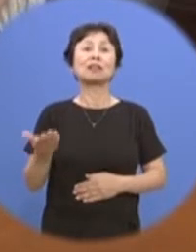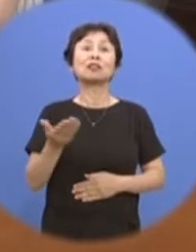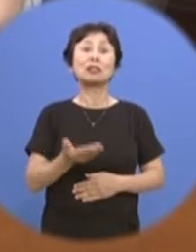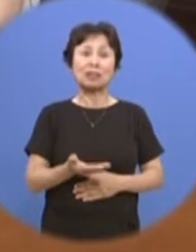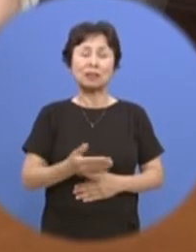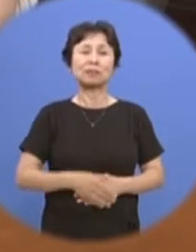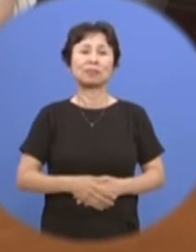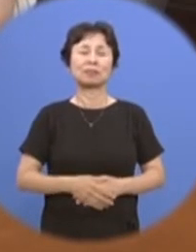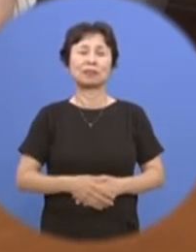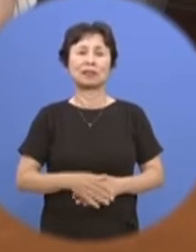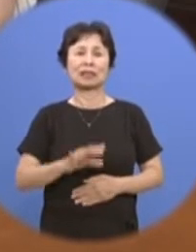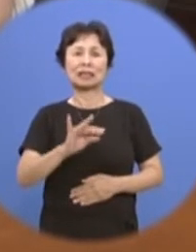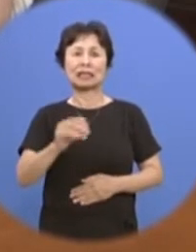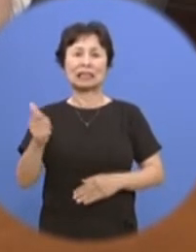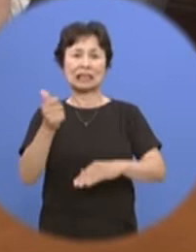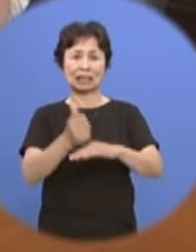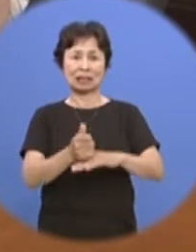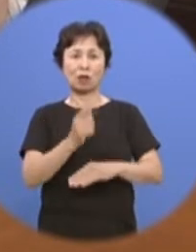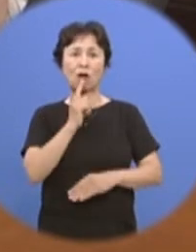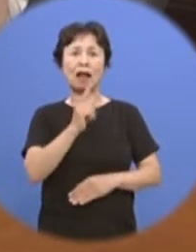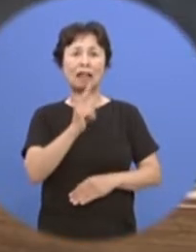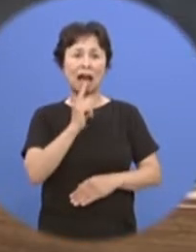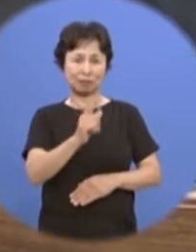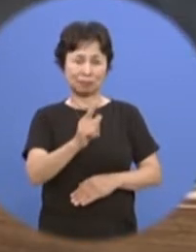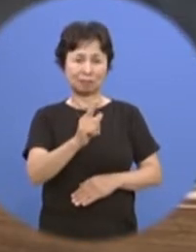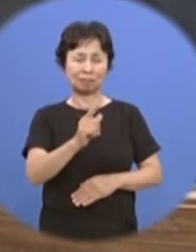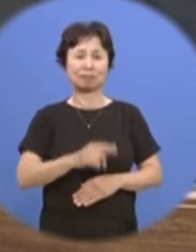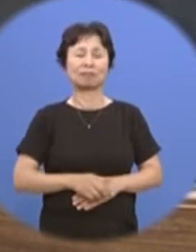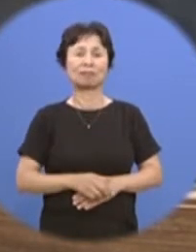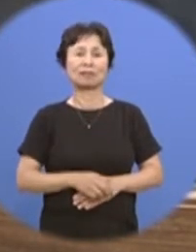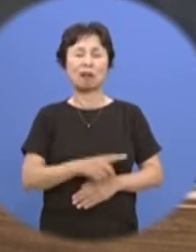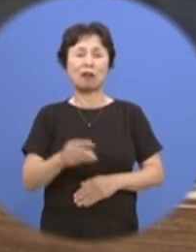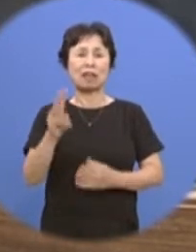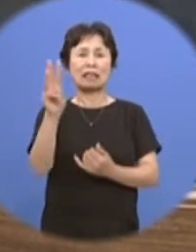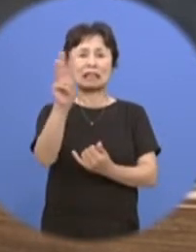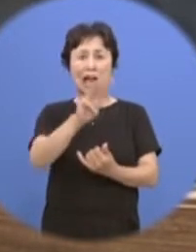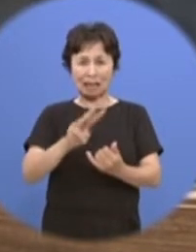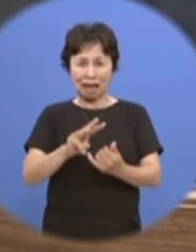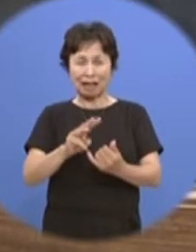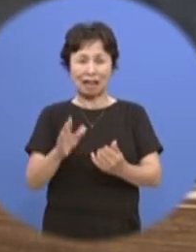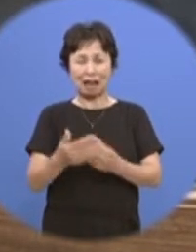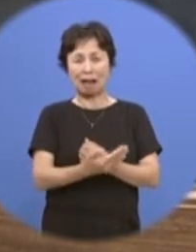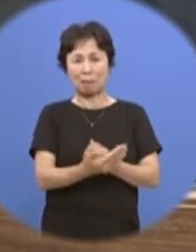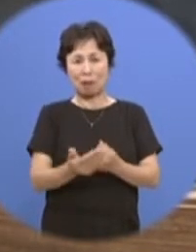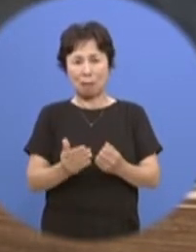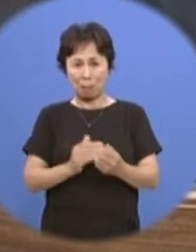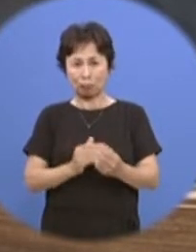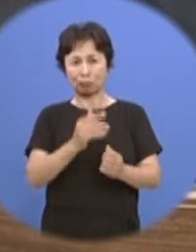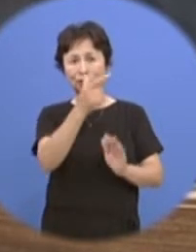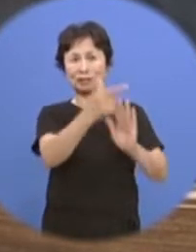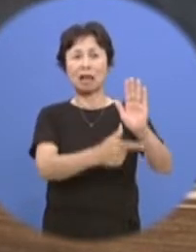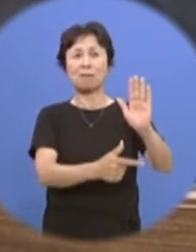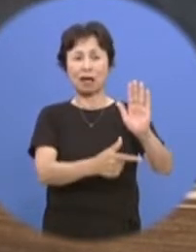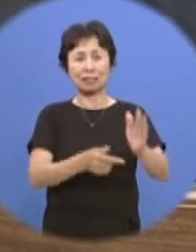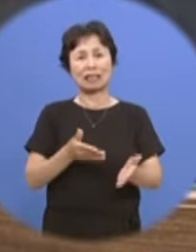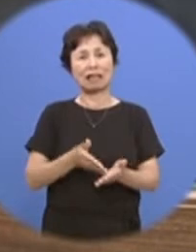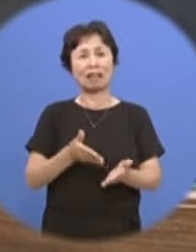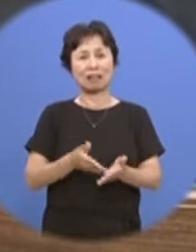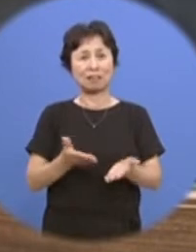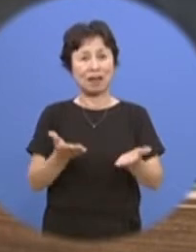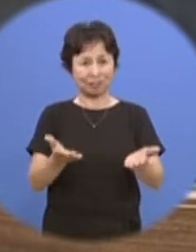後半は知事と語る風水害・土砂災害から身を守るためにをテーマに仁坂知事が語ります